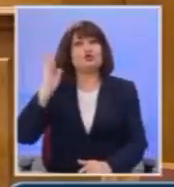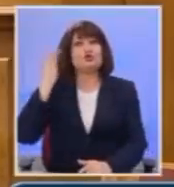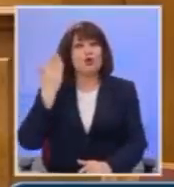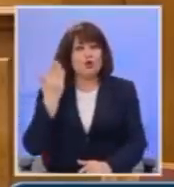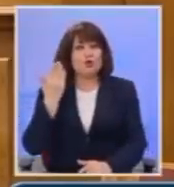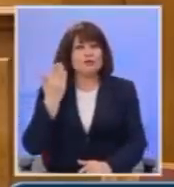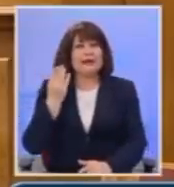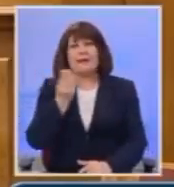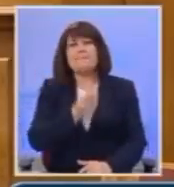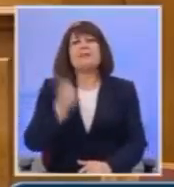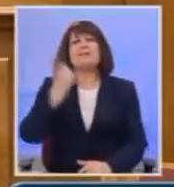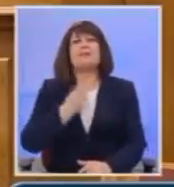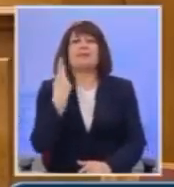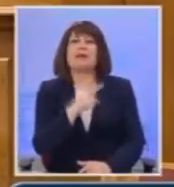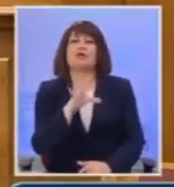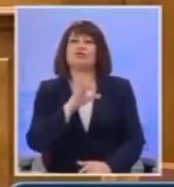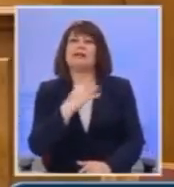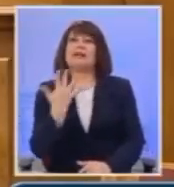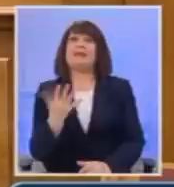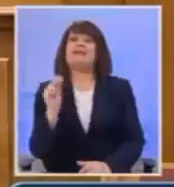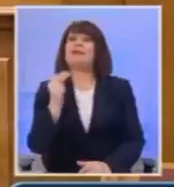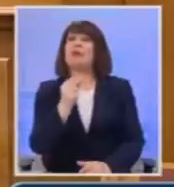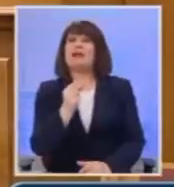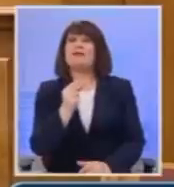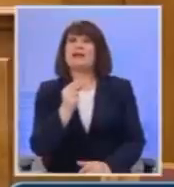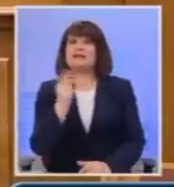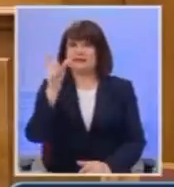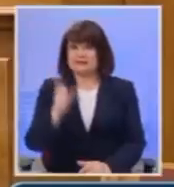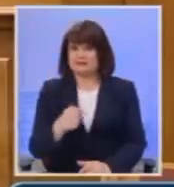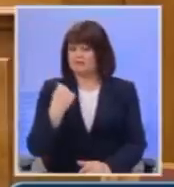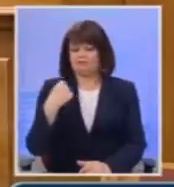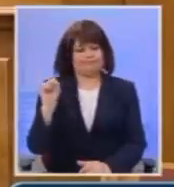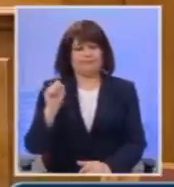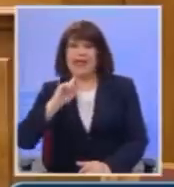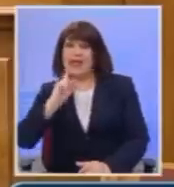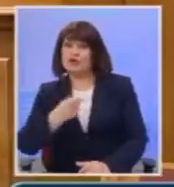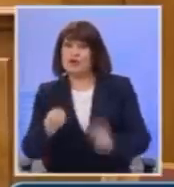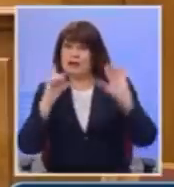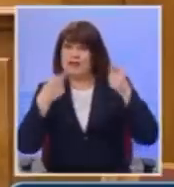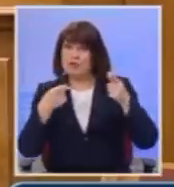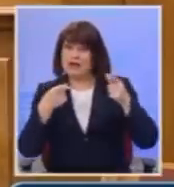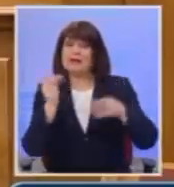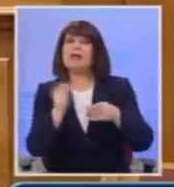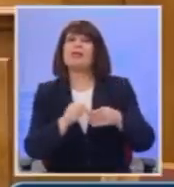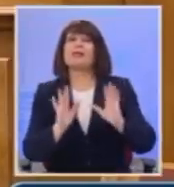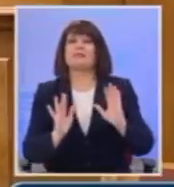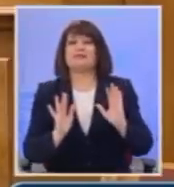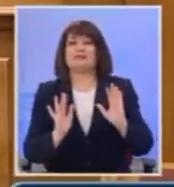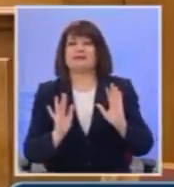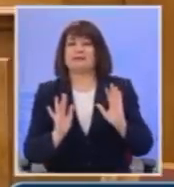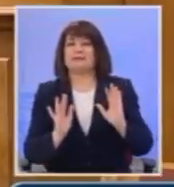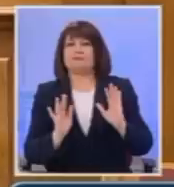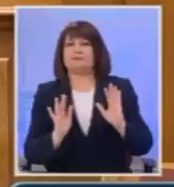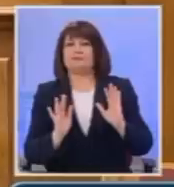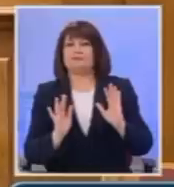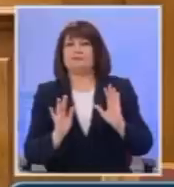τρομακτική πλειοψηφία των 255 βουλευτών, αρνήθηκε την κομματική γραμμή. Αρνήθηκε να ψηφίσει